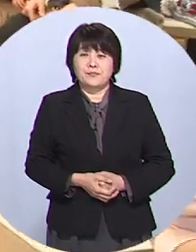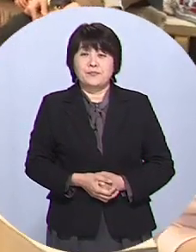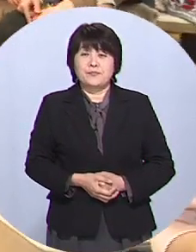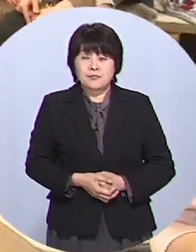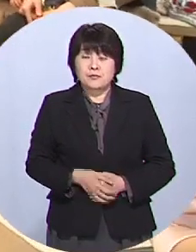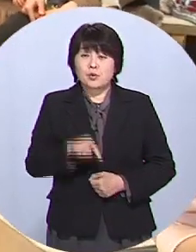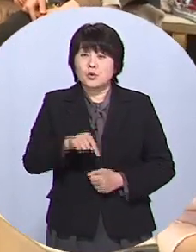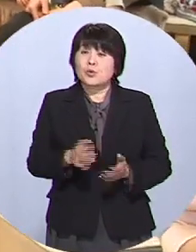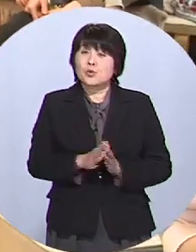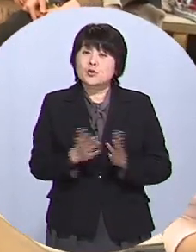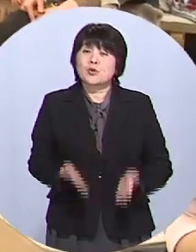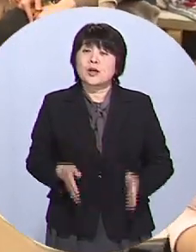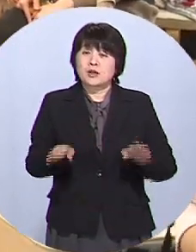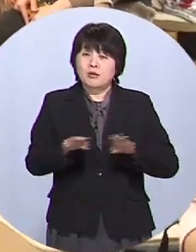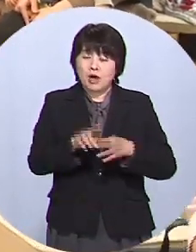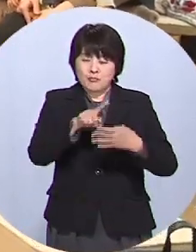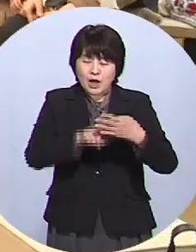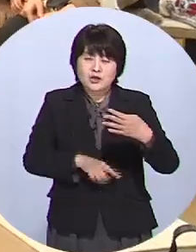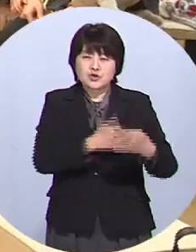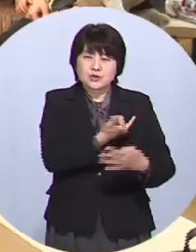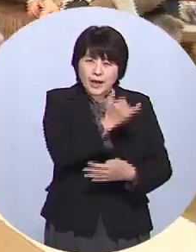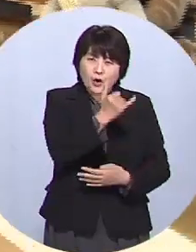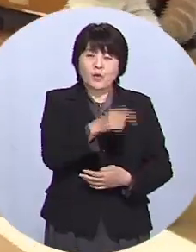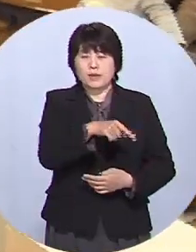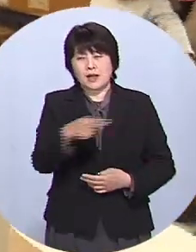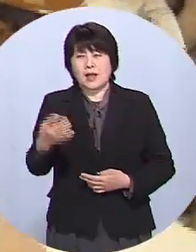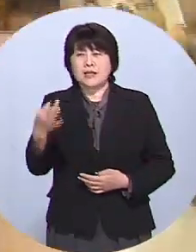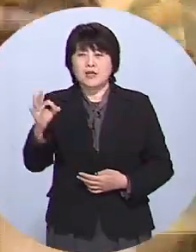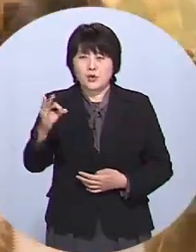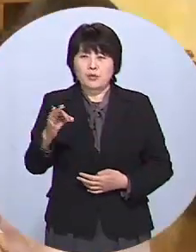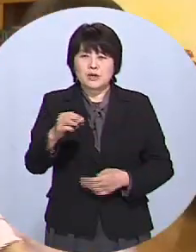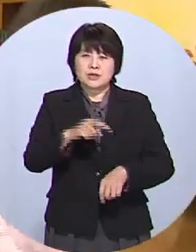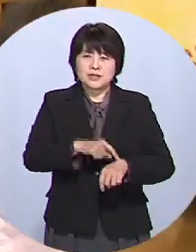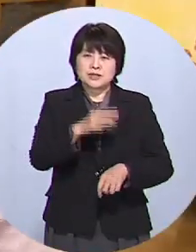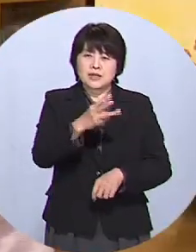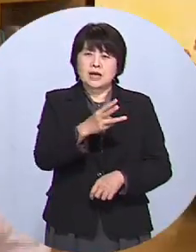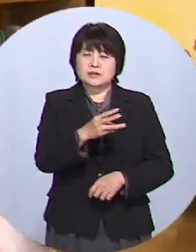この図書館では毎週火曜日から金曜日の午後3時